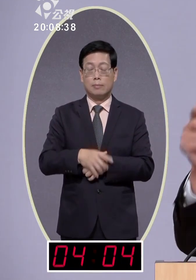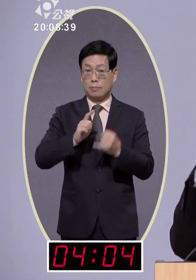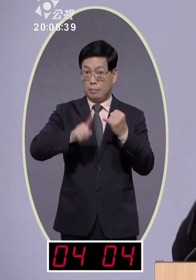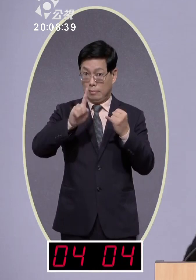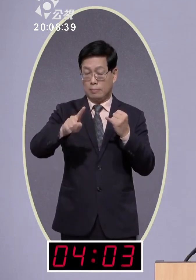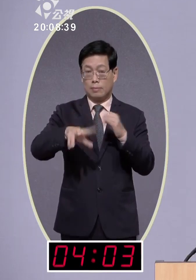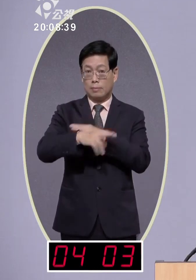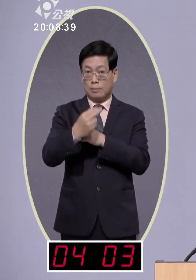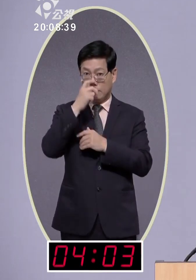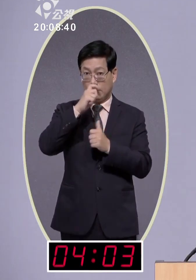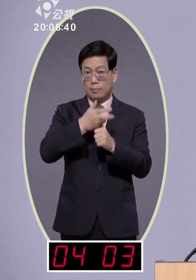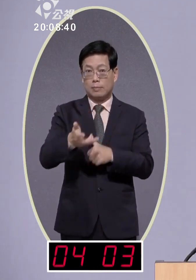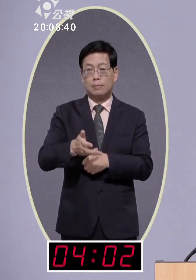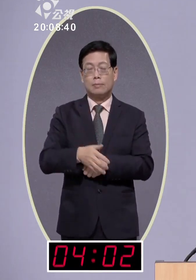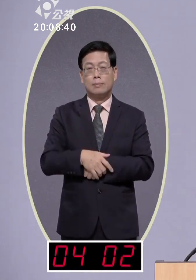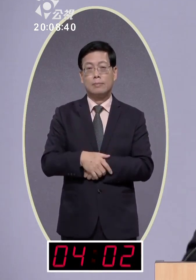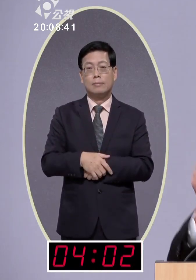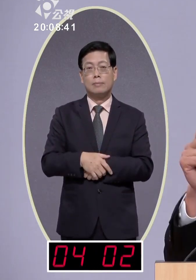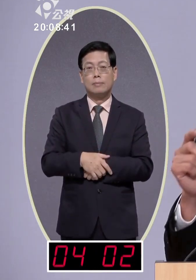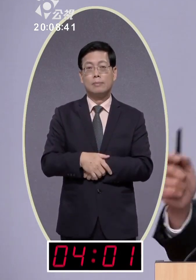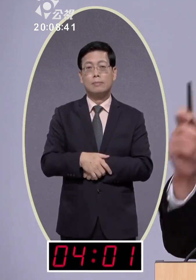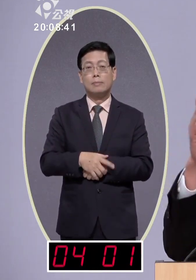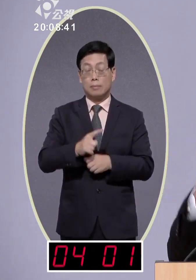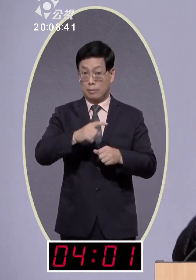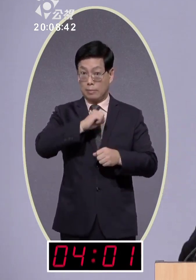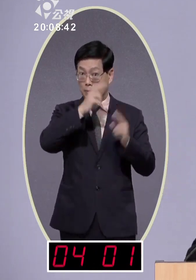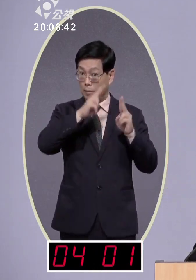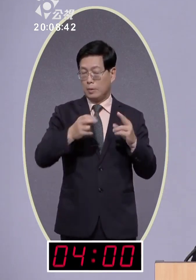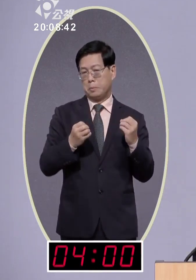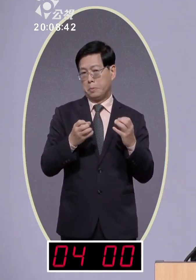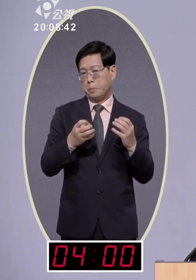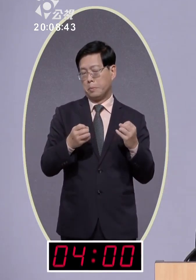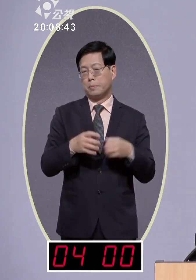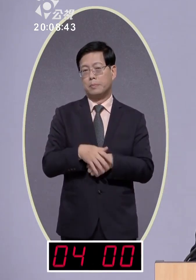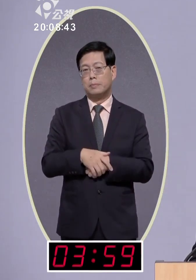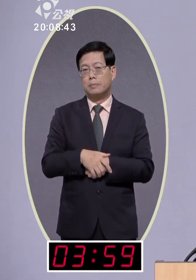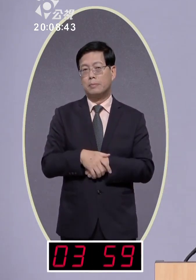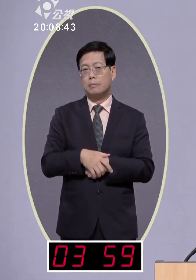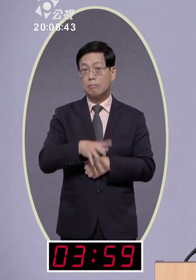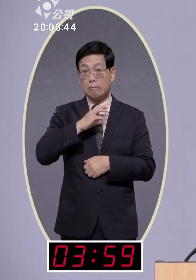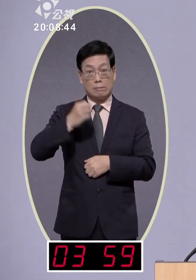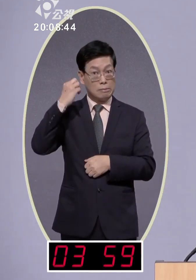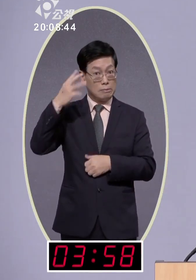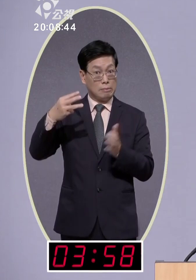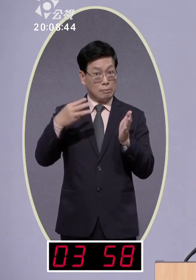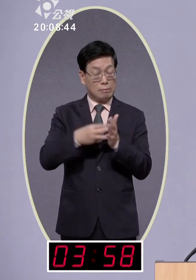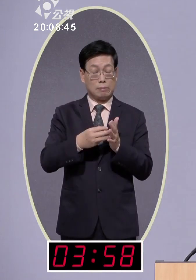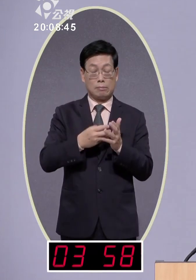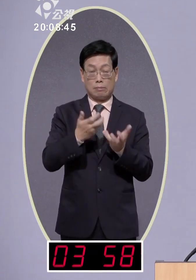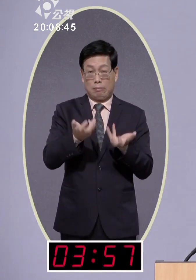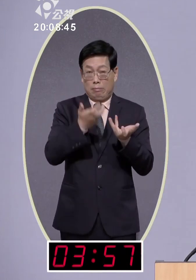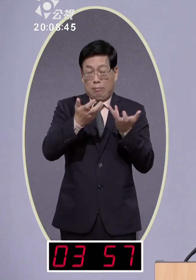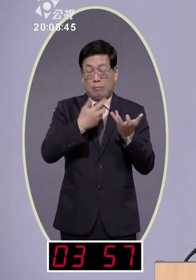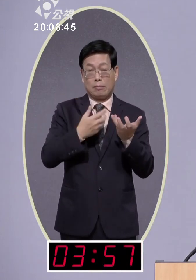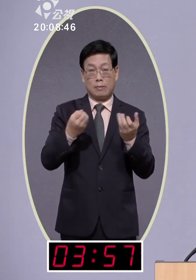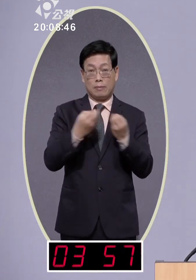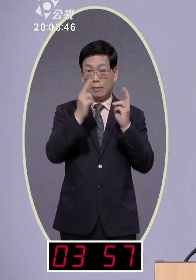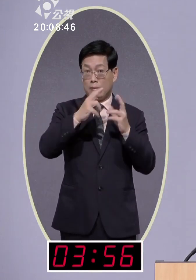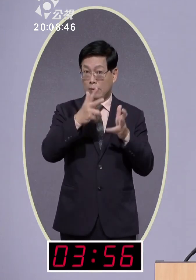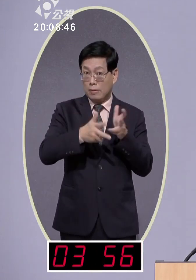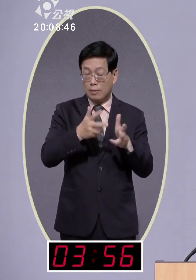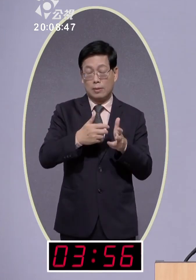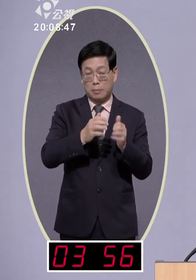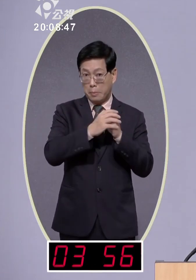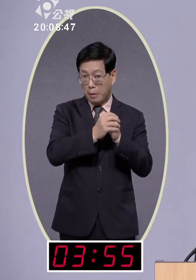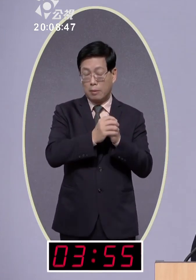点，空污。我们跟台电谈判，所有新达火力发电厂，拜托你在冬